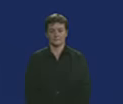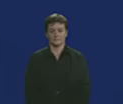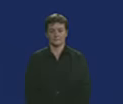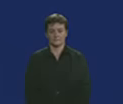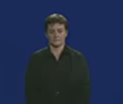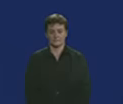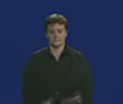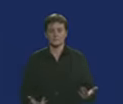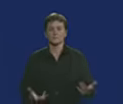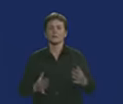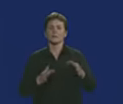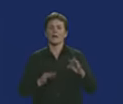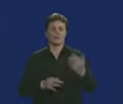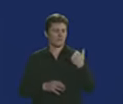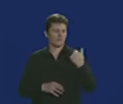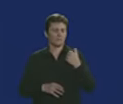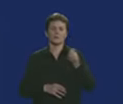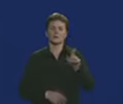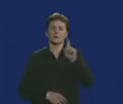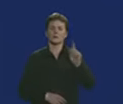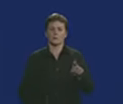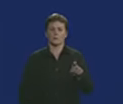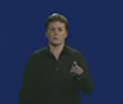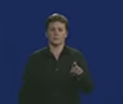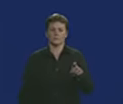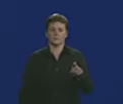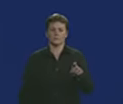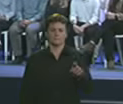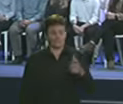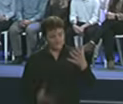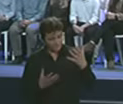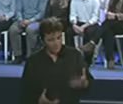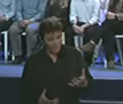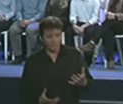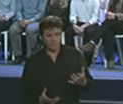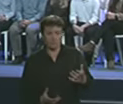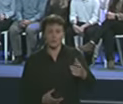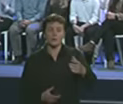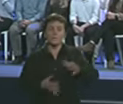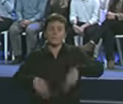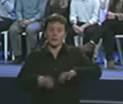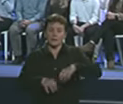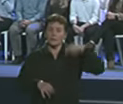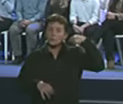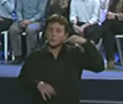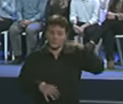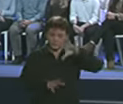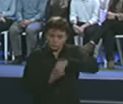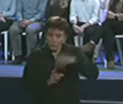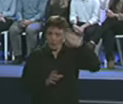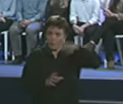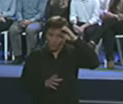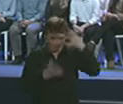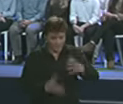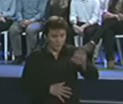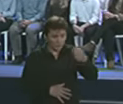Sur la question qui lui était posée l'autre jour, extraordinaire, voulez-vous oui ou non que la Turquie intègre l'Union européenne? Vous